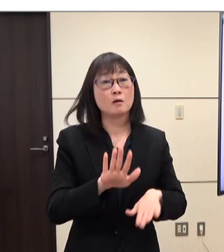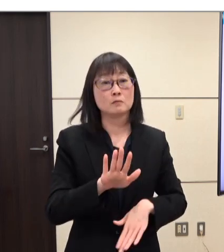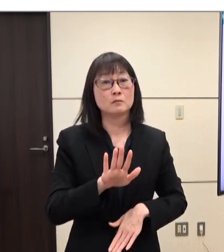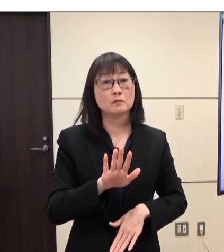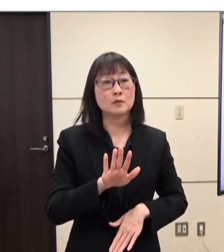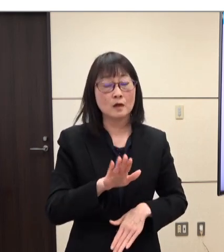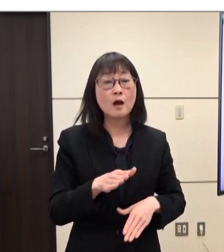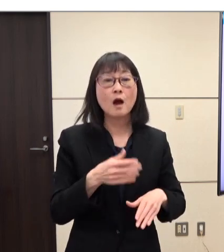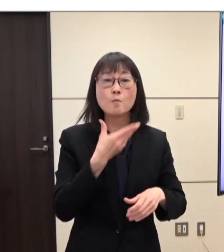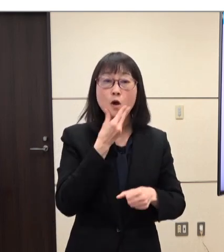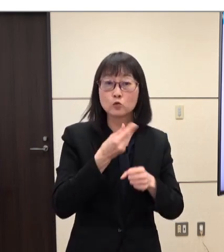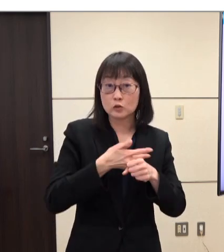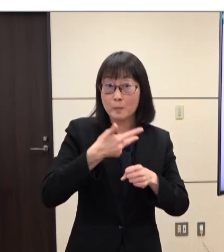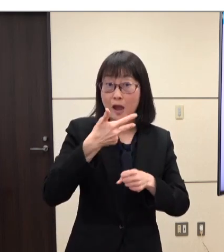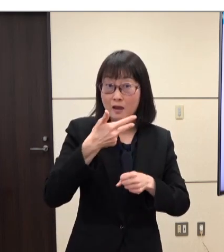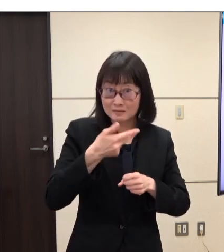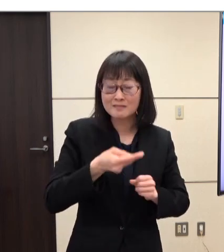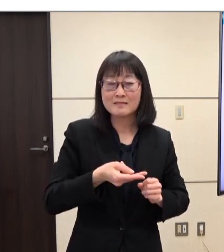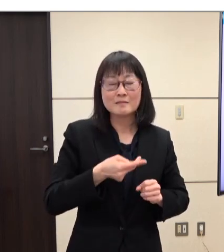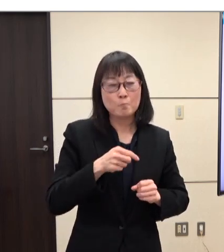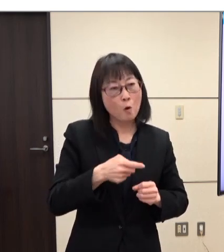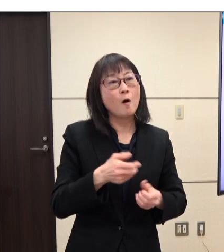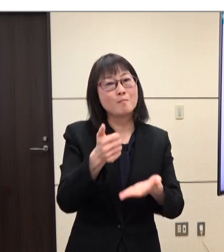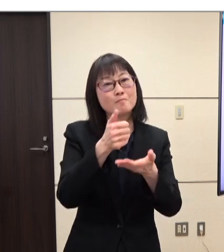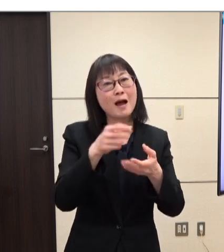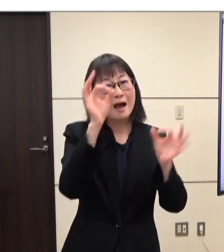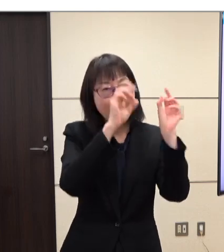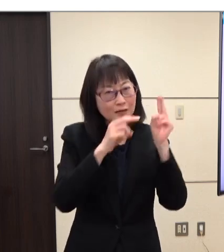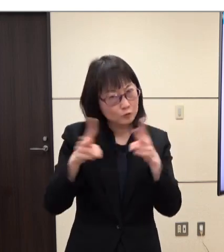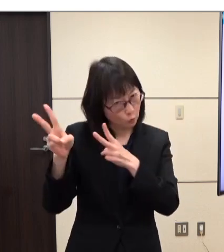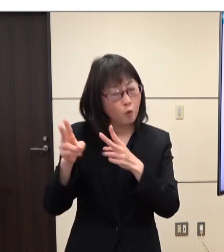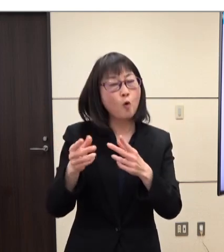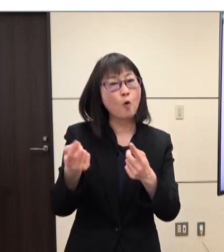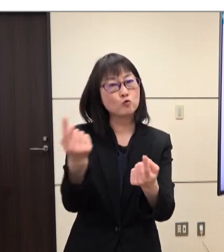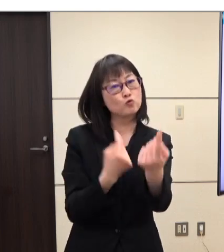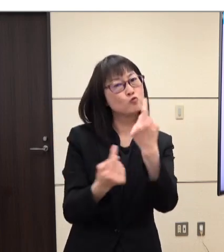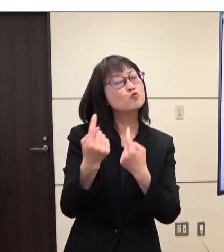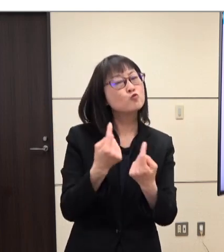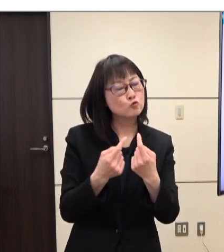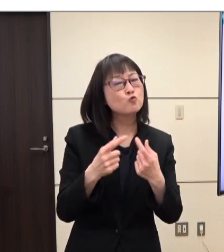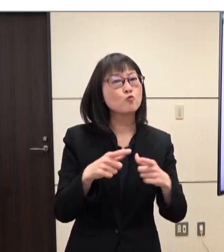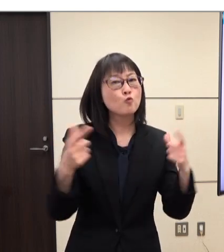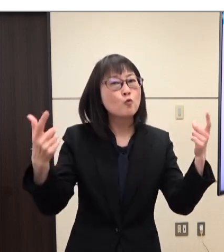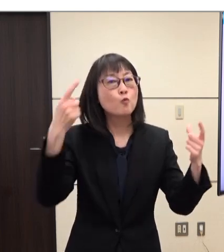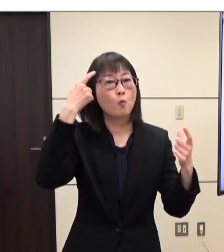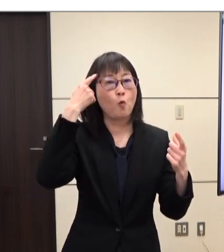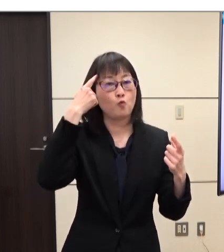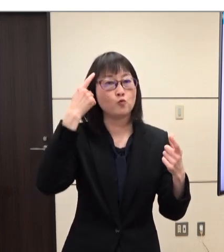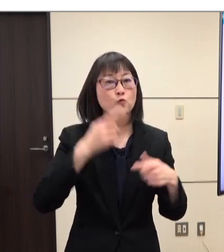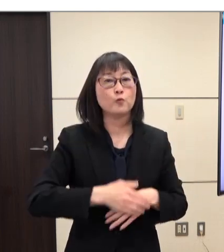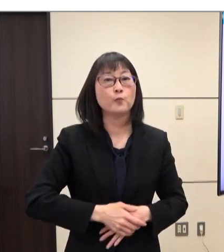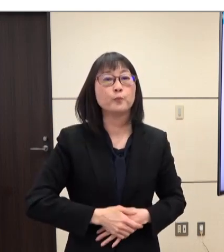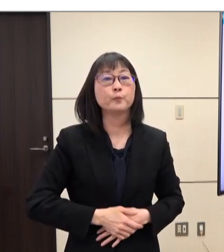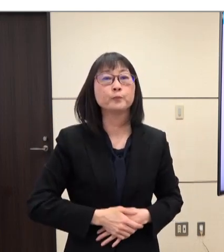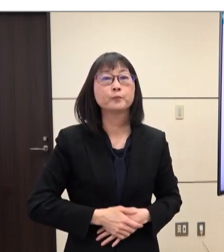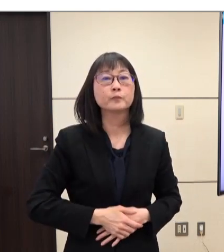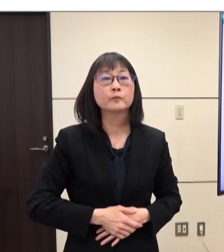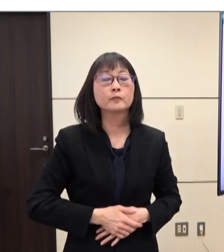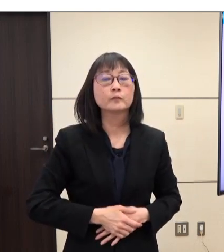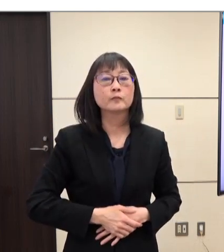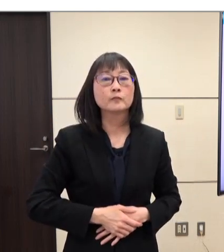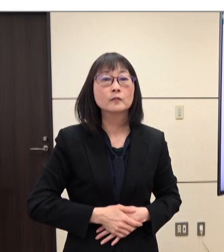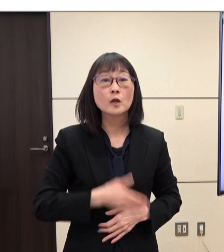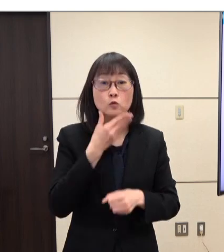け入れられる能力はかなり消化できている状況だと思うんですね。で、福島市では今デジタ